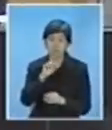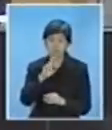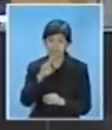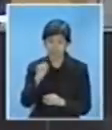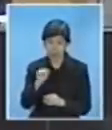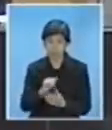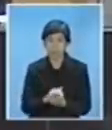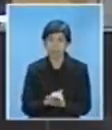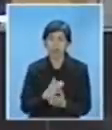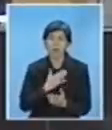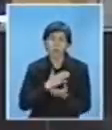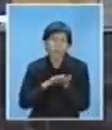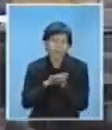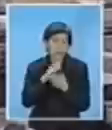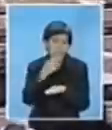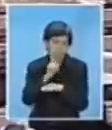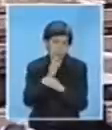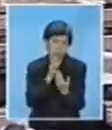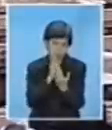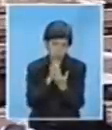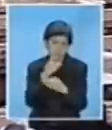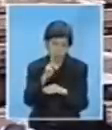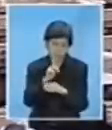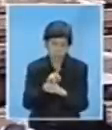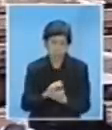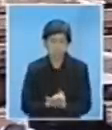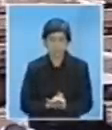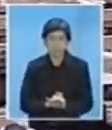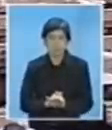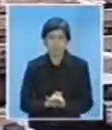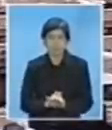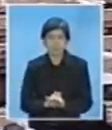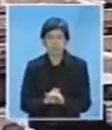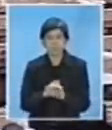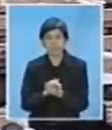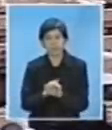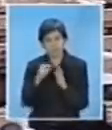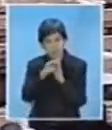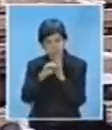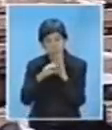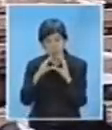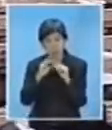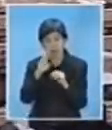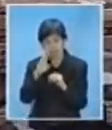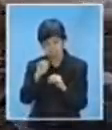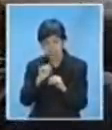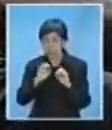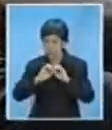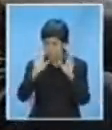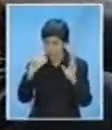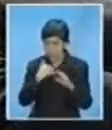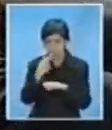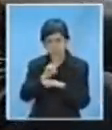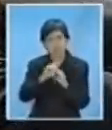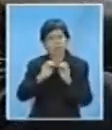ภาต้องขออนุญาตประท้วงท่านประธานด้วยความเคารพครับข้อกำหนดของการประชุมท่านประธานรัฐสภาเองก็ชัดเจนท่านประธาน